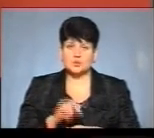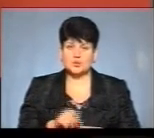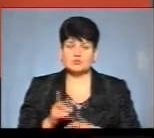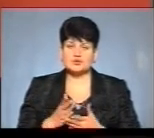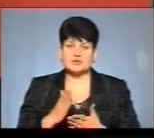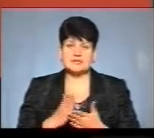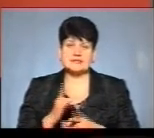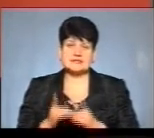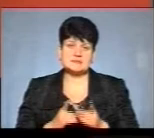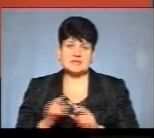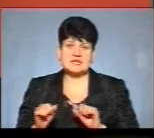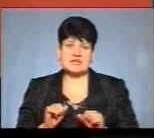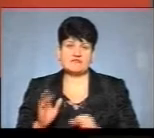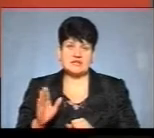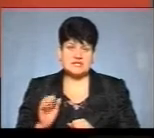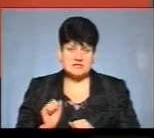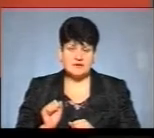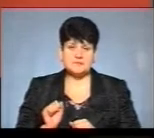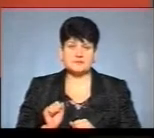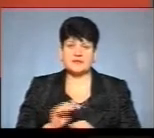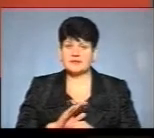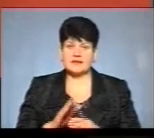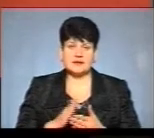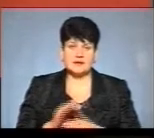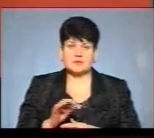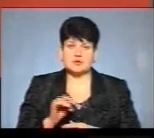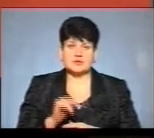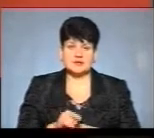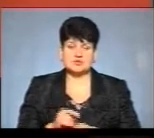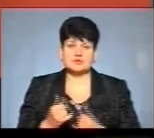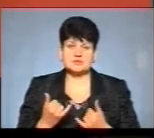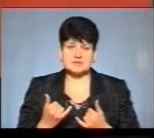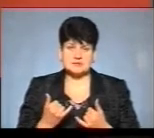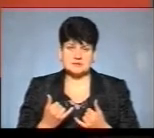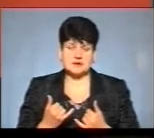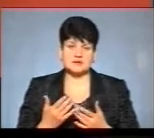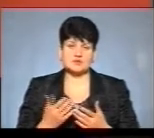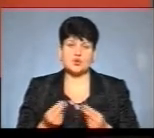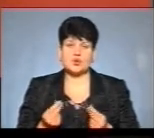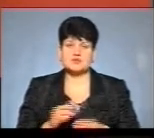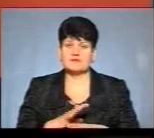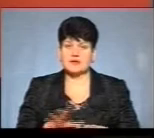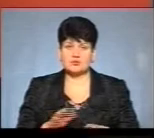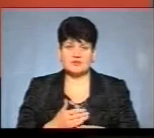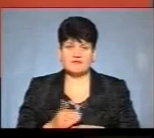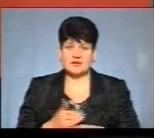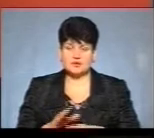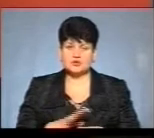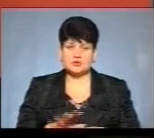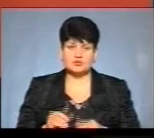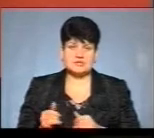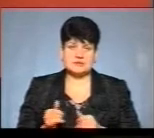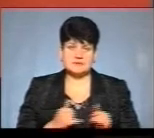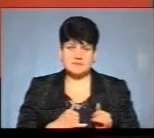зміна керівництва. Тобто не йдеться про те, що наразі не йдеться про те, що коштів не буде виділено, що не буде